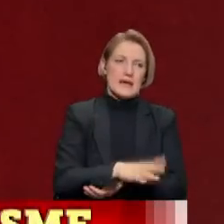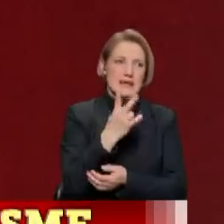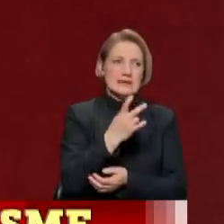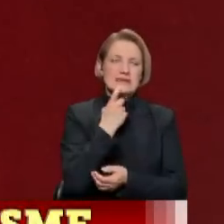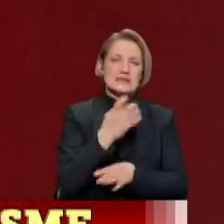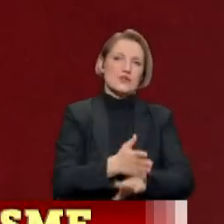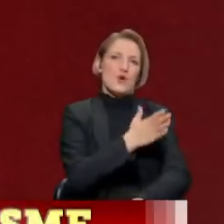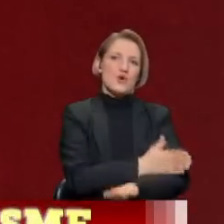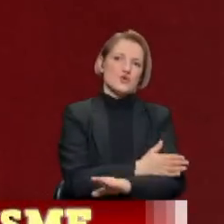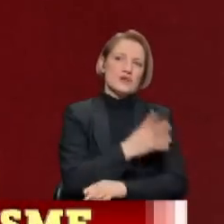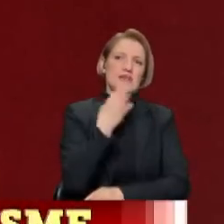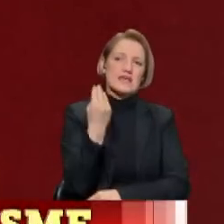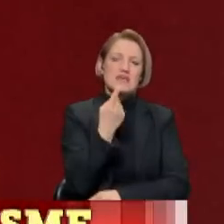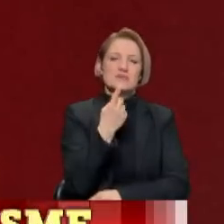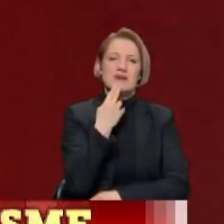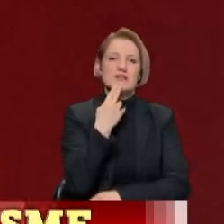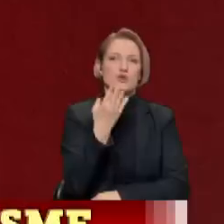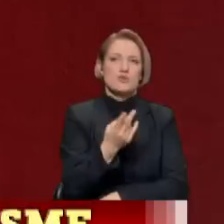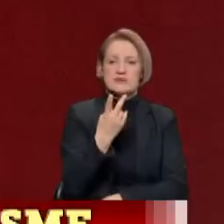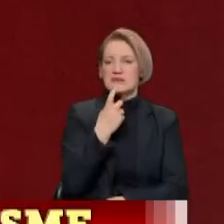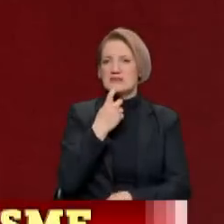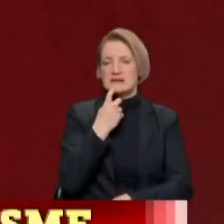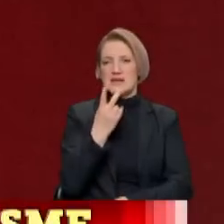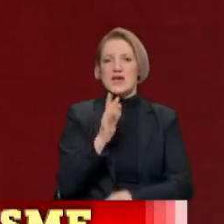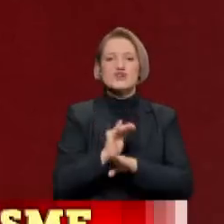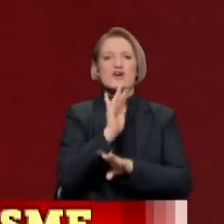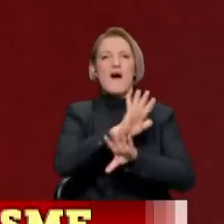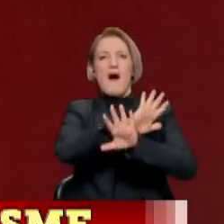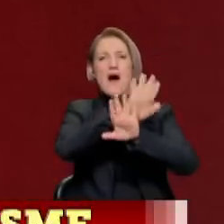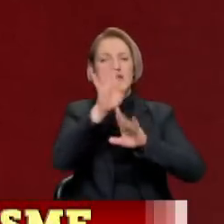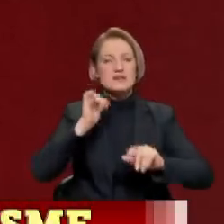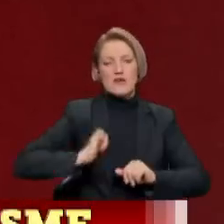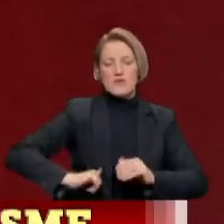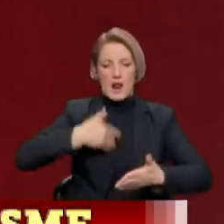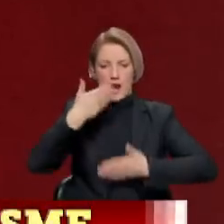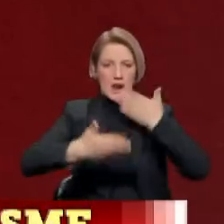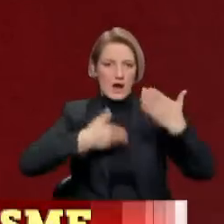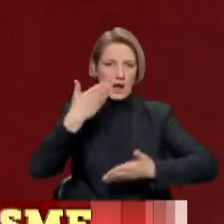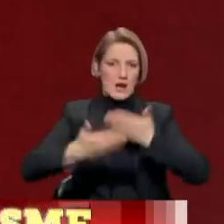yıl önce, genç bir kadın olmuş artık, gidiyor yaşadığı her şeyi anlatıyor savcılığa.